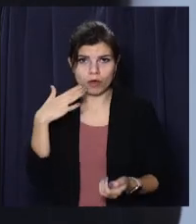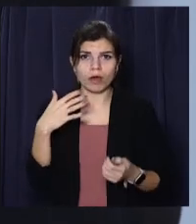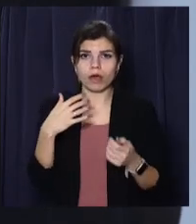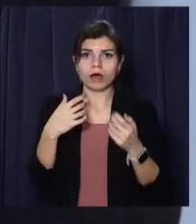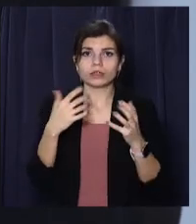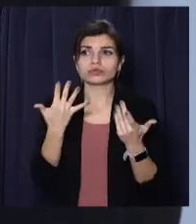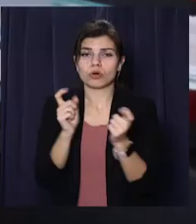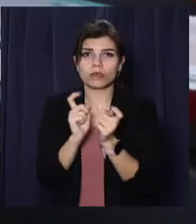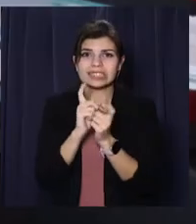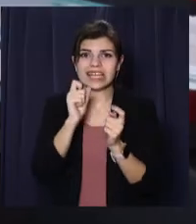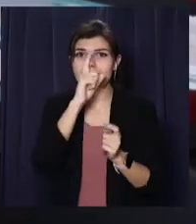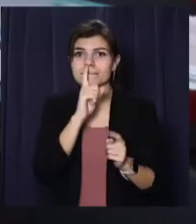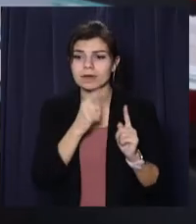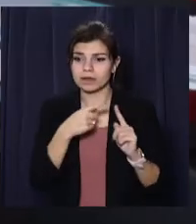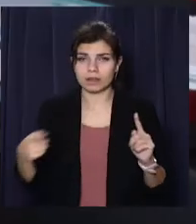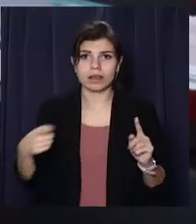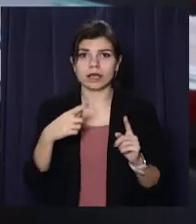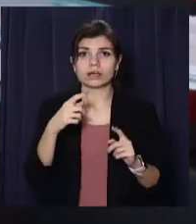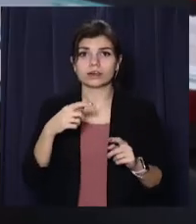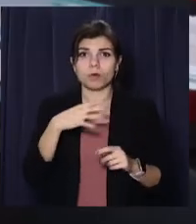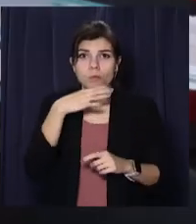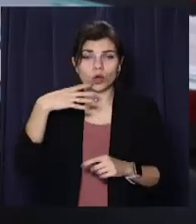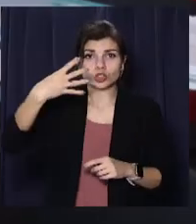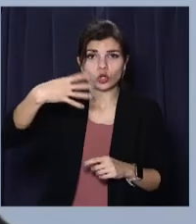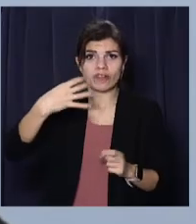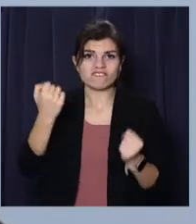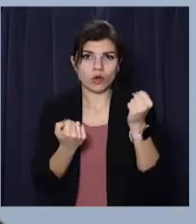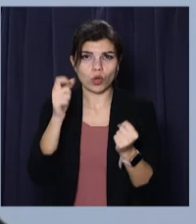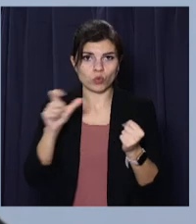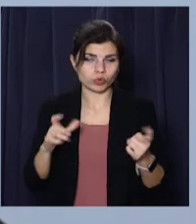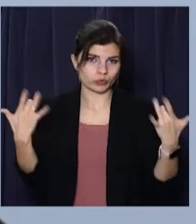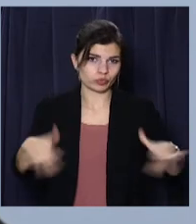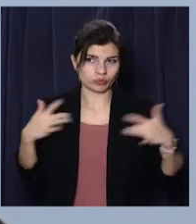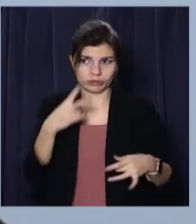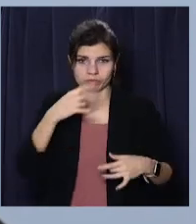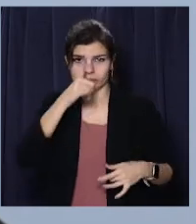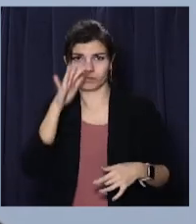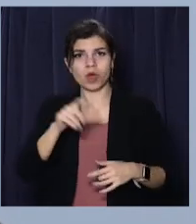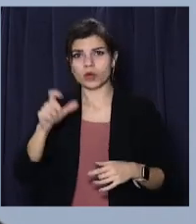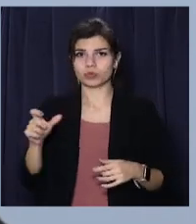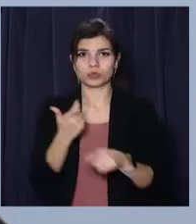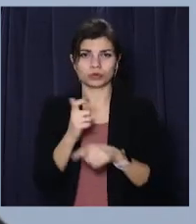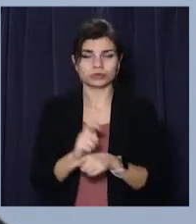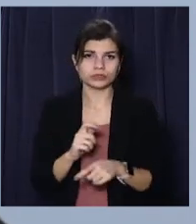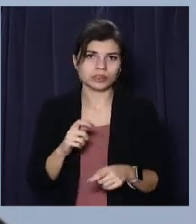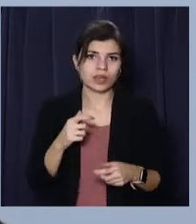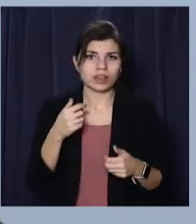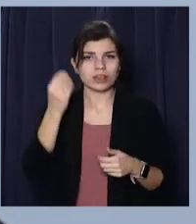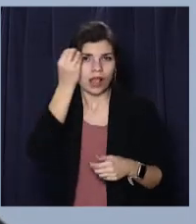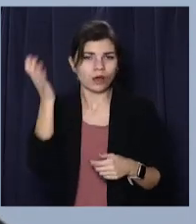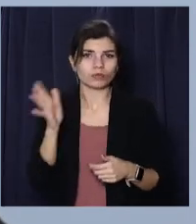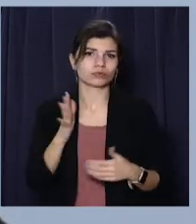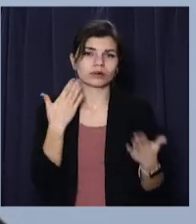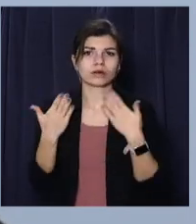порахувати. Лише за останній місяць парк втратив через це 40 водіїв. Увольнення у нас йдуть от більшість із-за